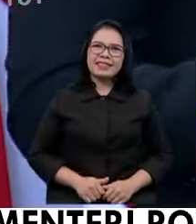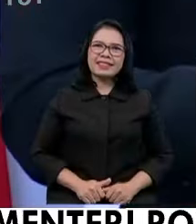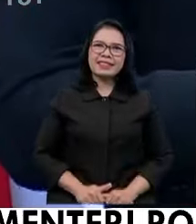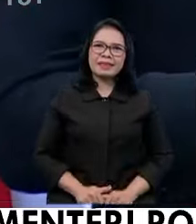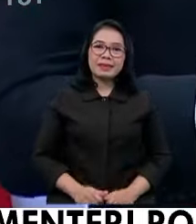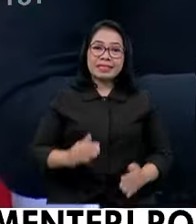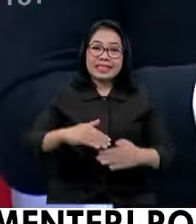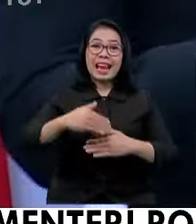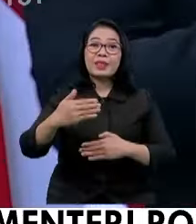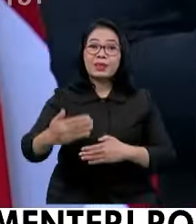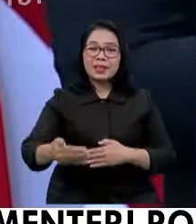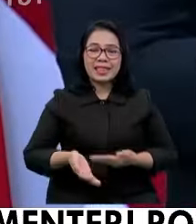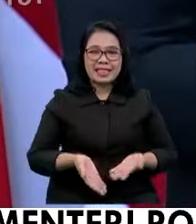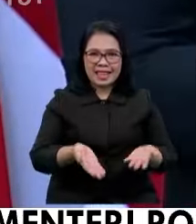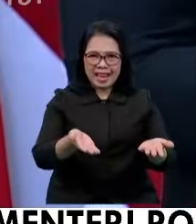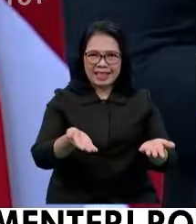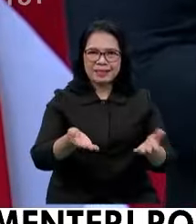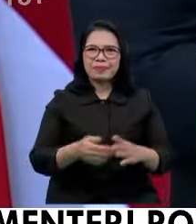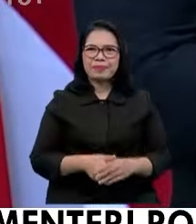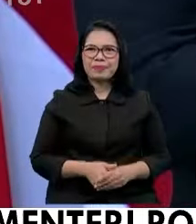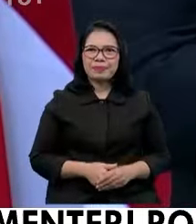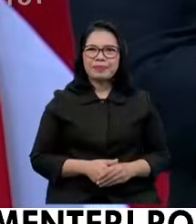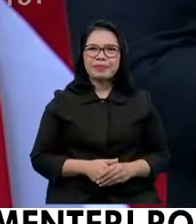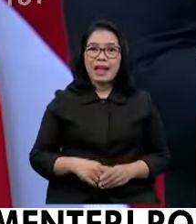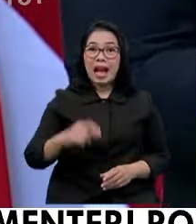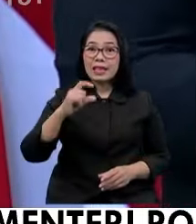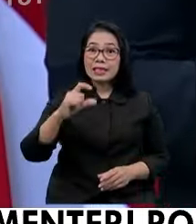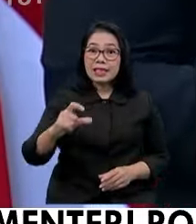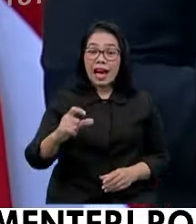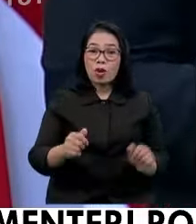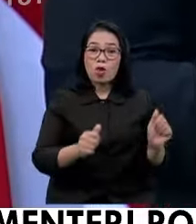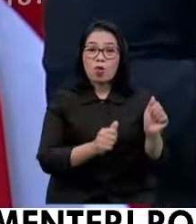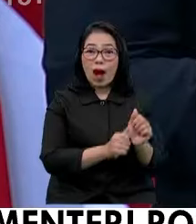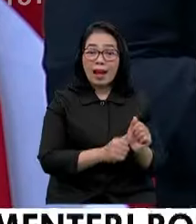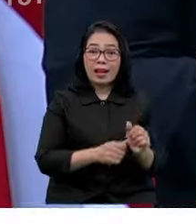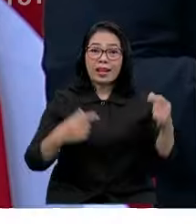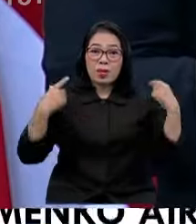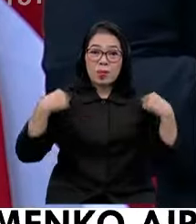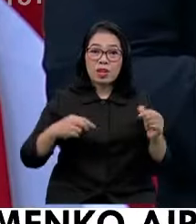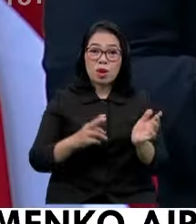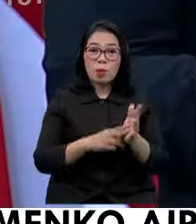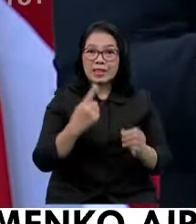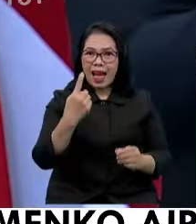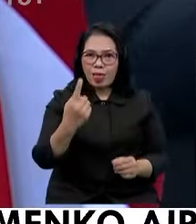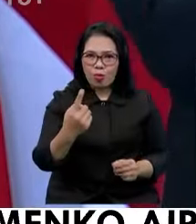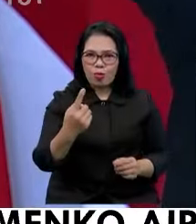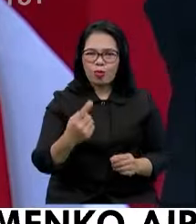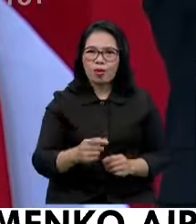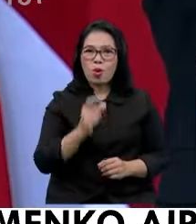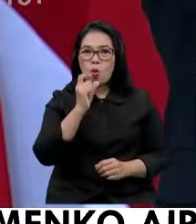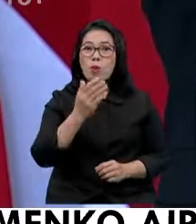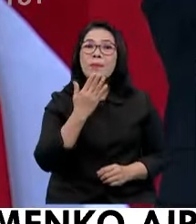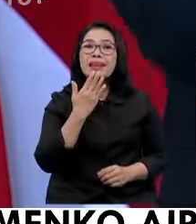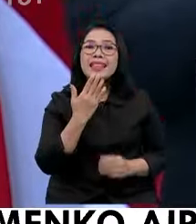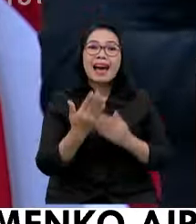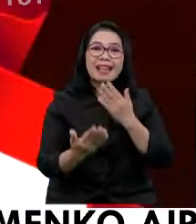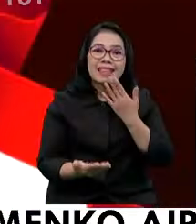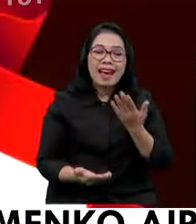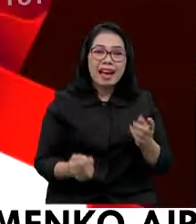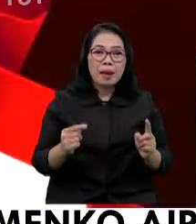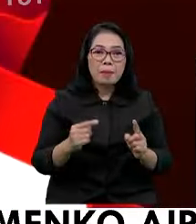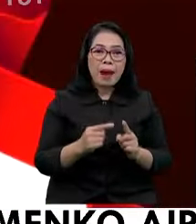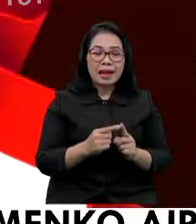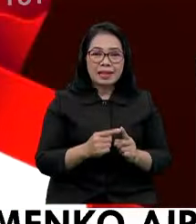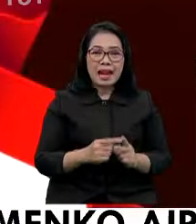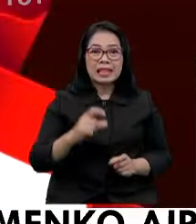Selanjutnya kami persilakan kepada calon wakil gubernur nomor urut 1 untuk bertanya kepada calon